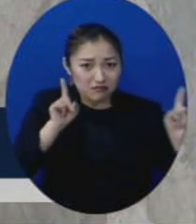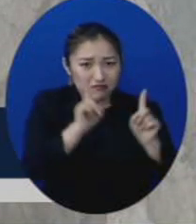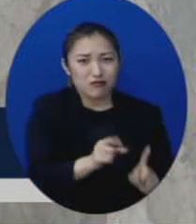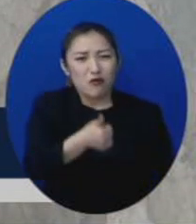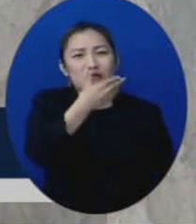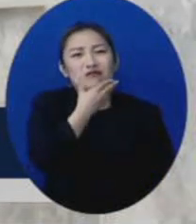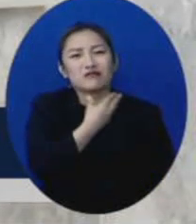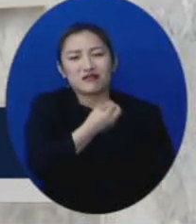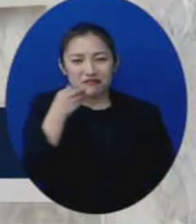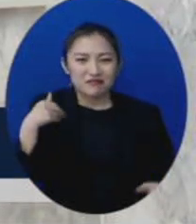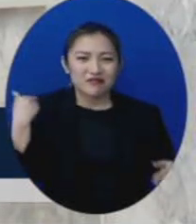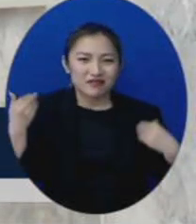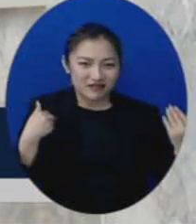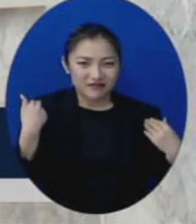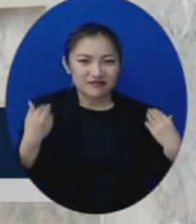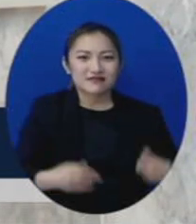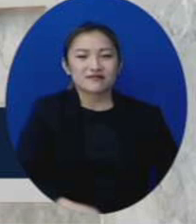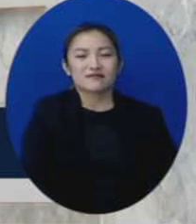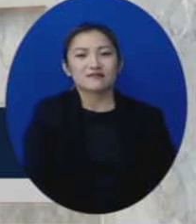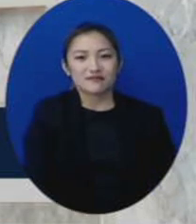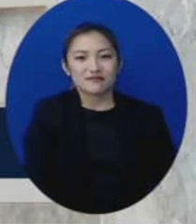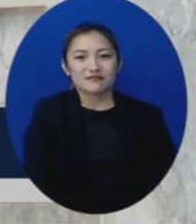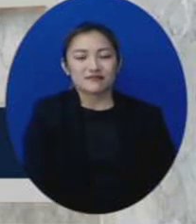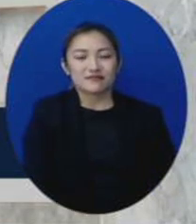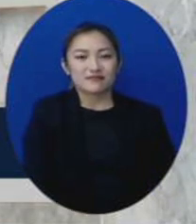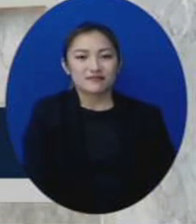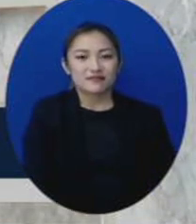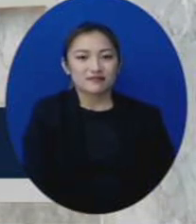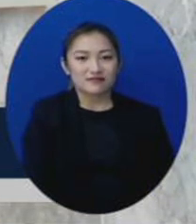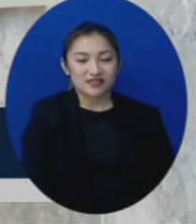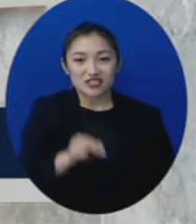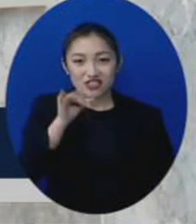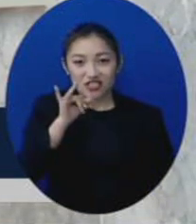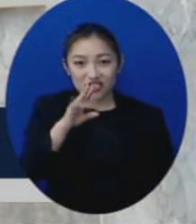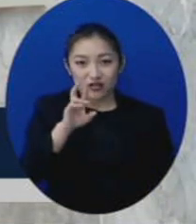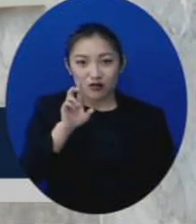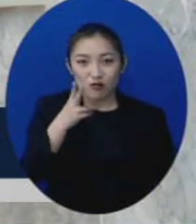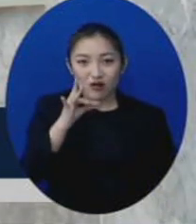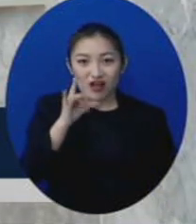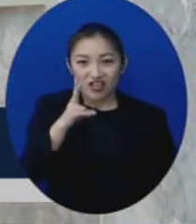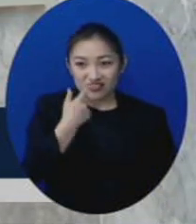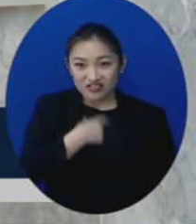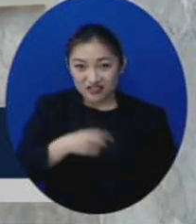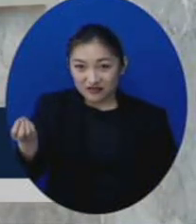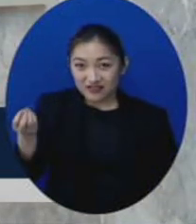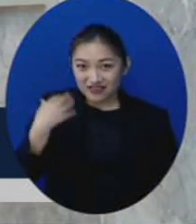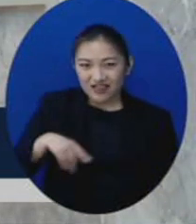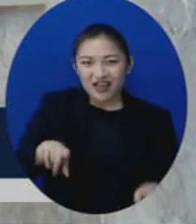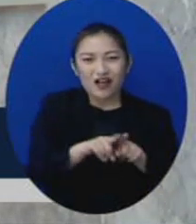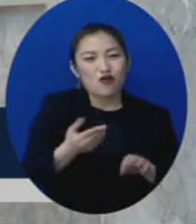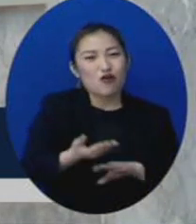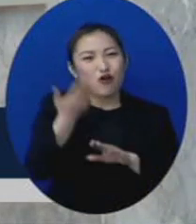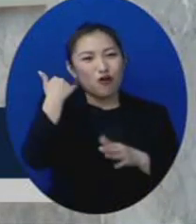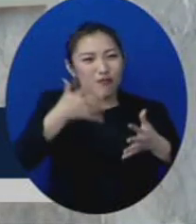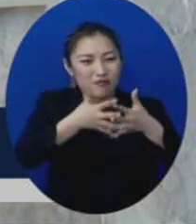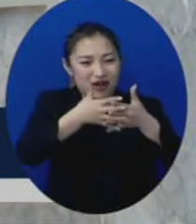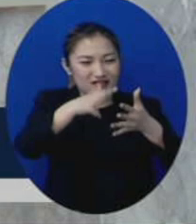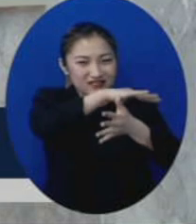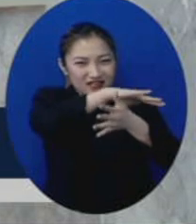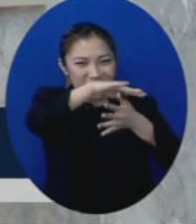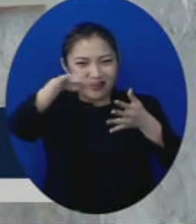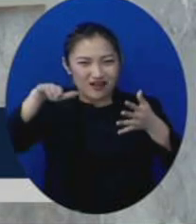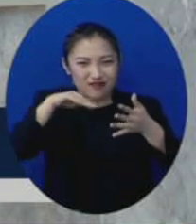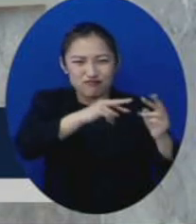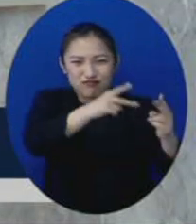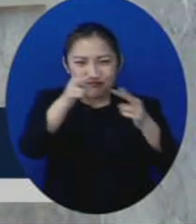туйлын их баяртай. Өнөөдөр бид бүхэн саячин бүрэн гишүүний хэлснээр дээврийн ажиллагаа засаж байсан бол өнөөдөр бид нэр Японы ард түмний